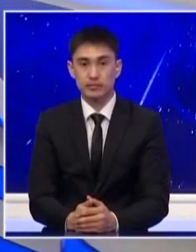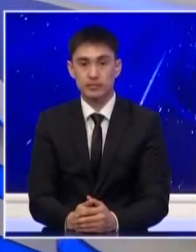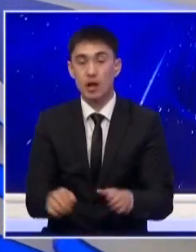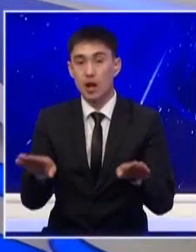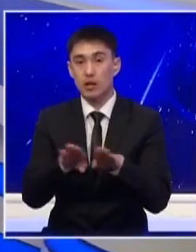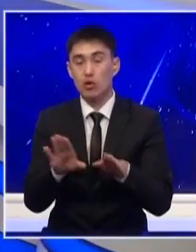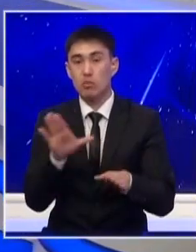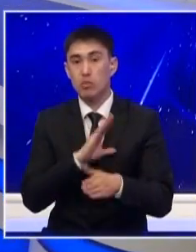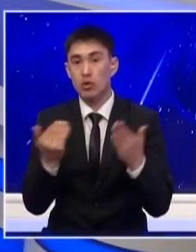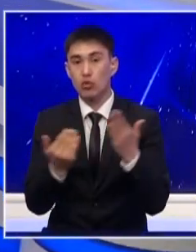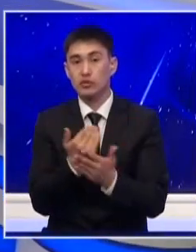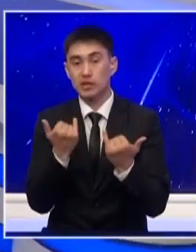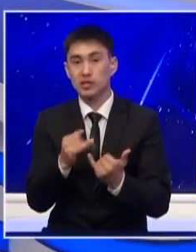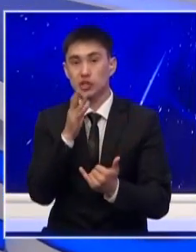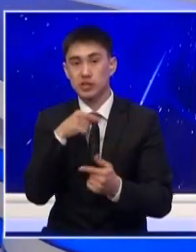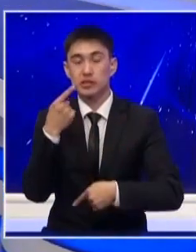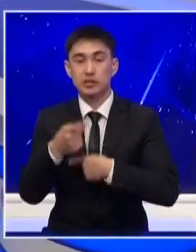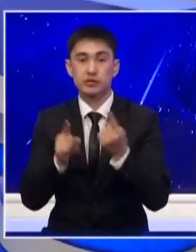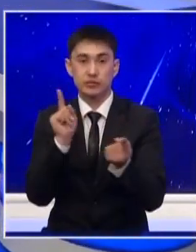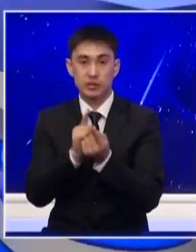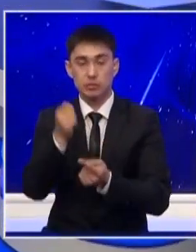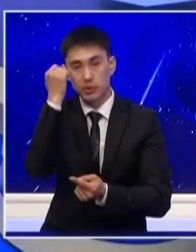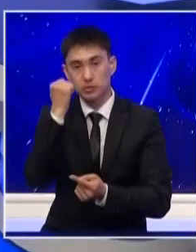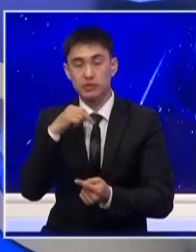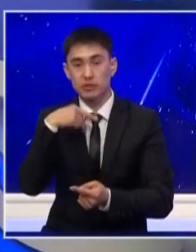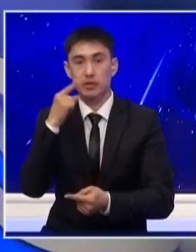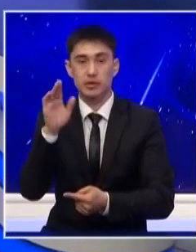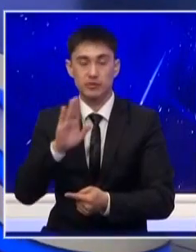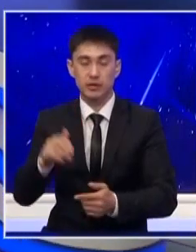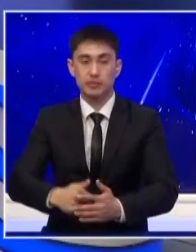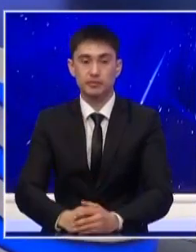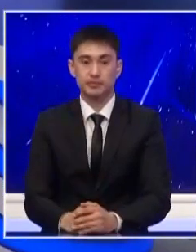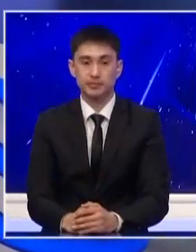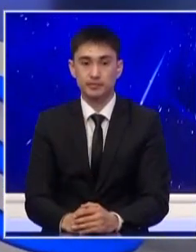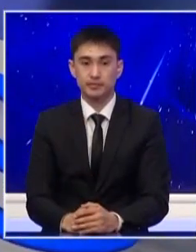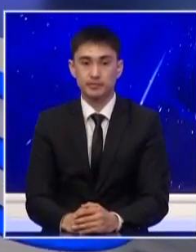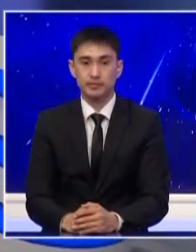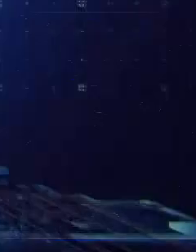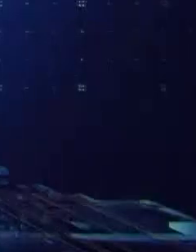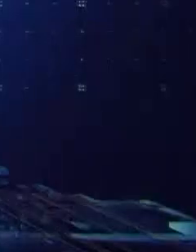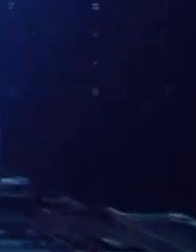Такой сложилась информационная картина уходящего дня. Спасибо за внимание. До свидания.